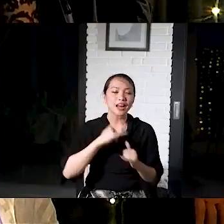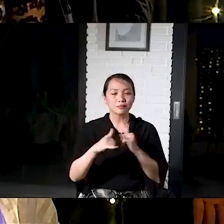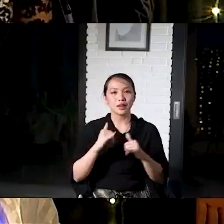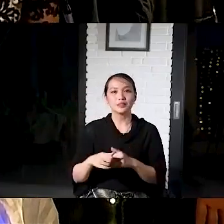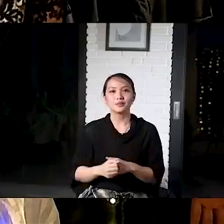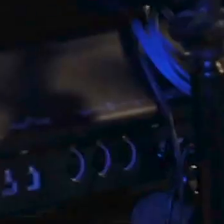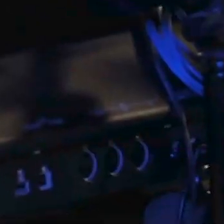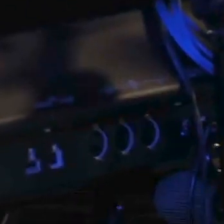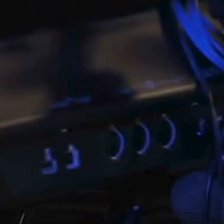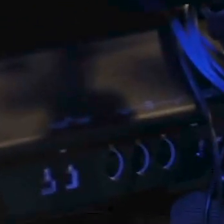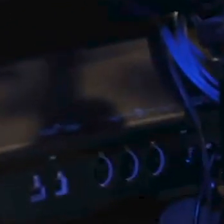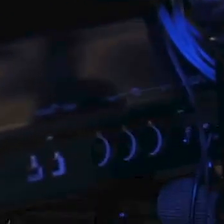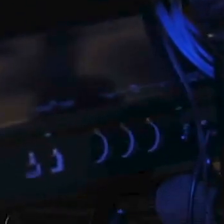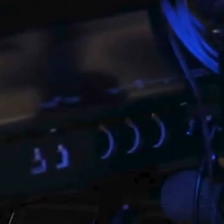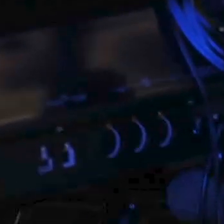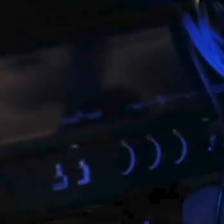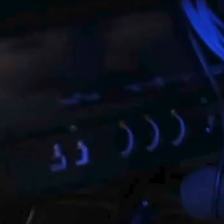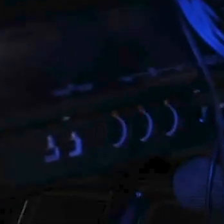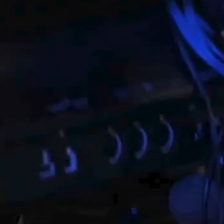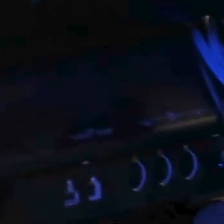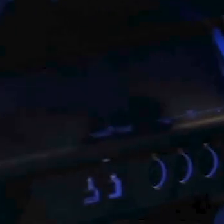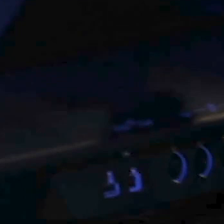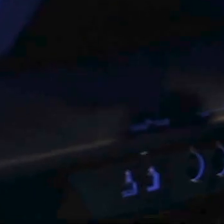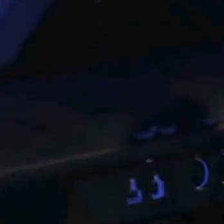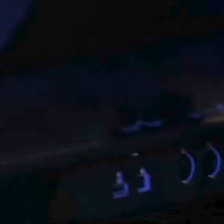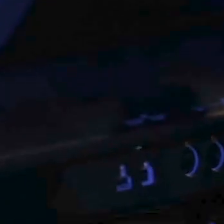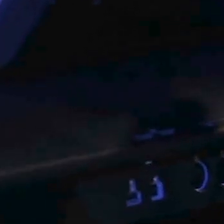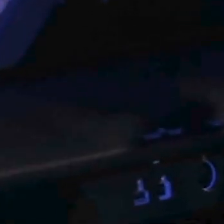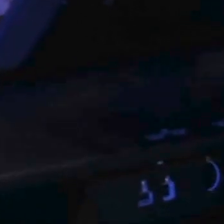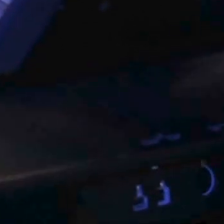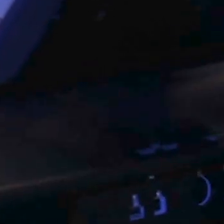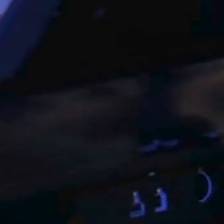ini. Kemuliakan namamu,